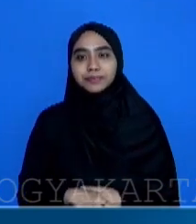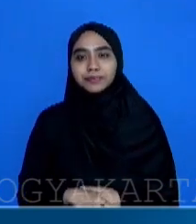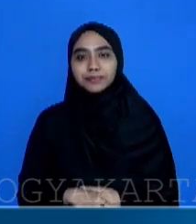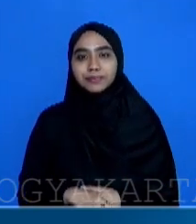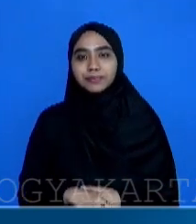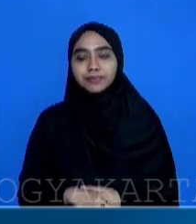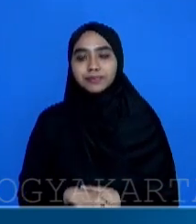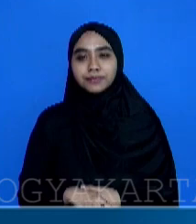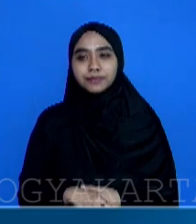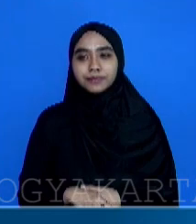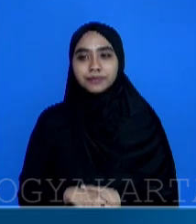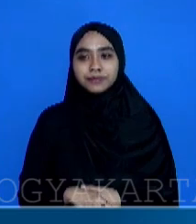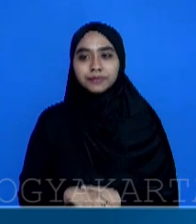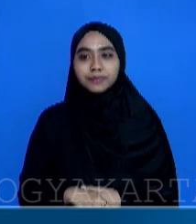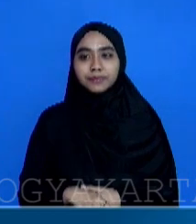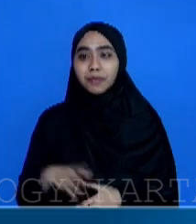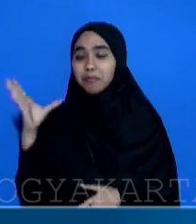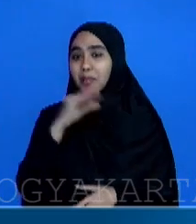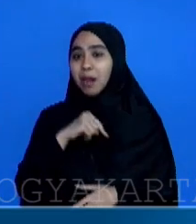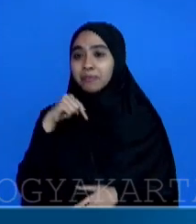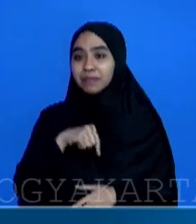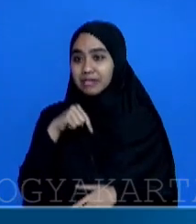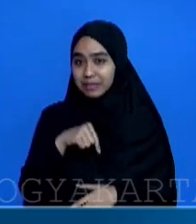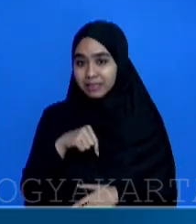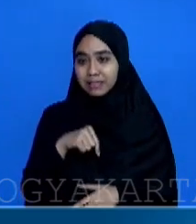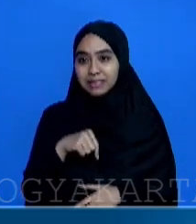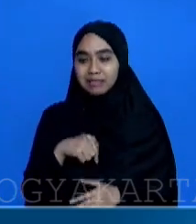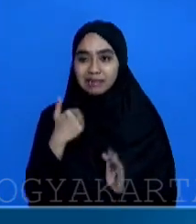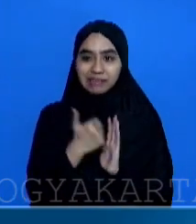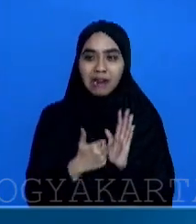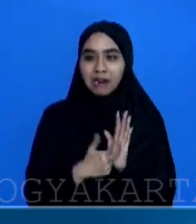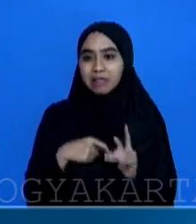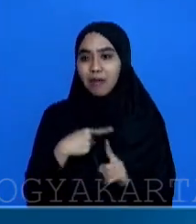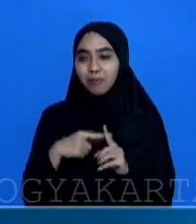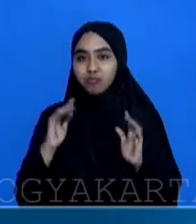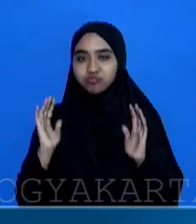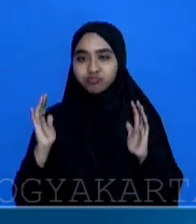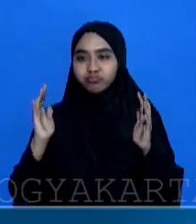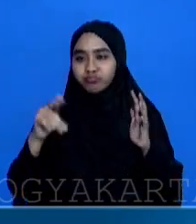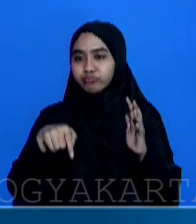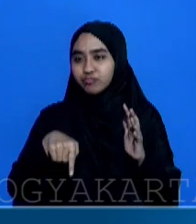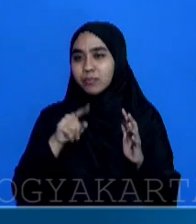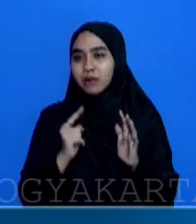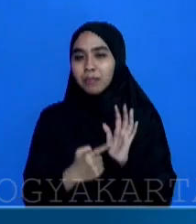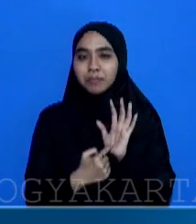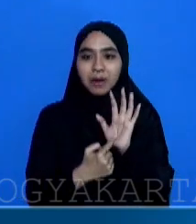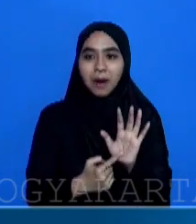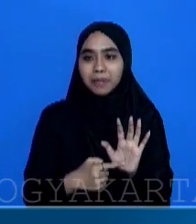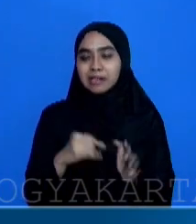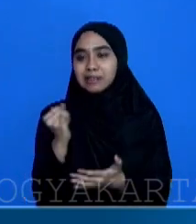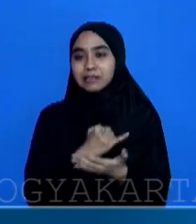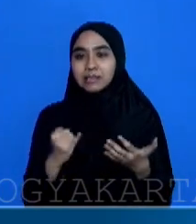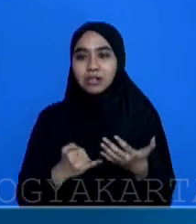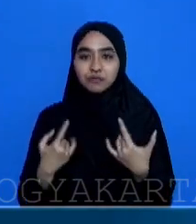yyakarta di malam hari wonderakarta meriah dengan penampilan memukau para seniman musik